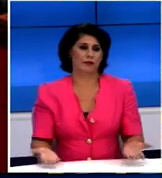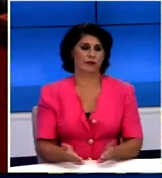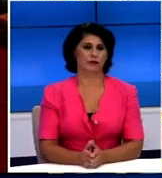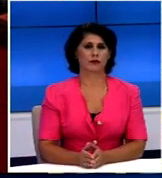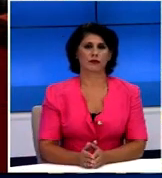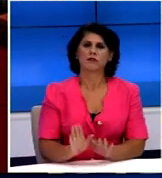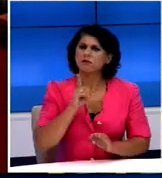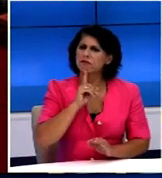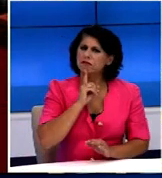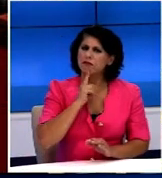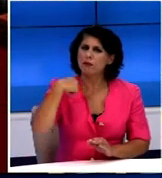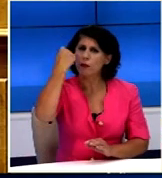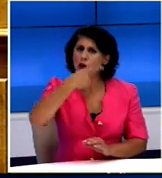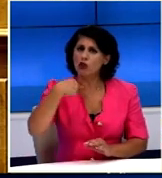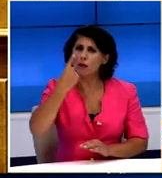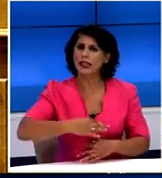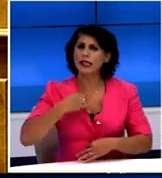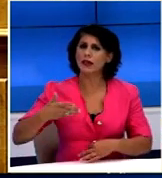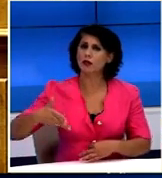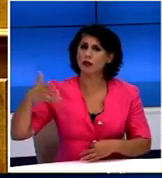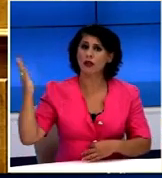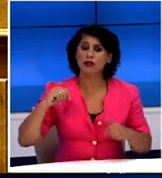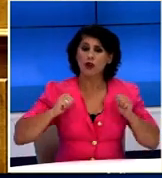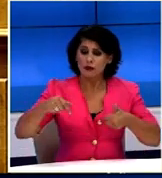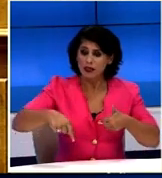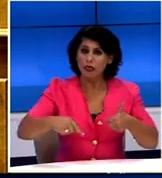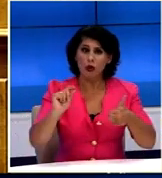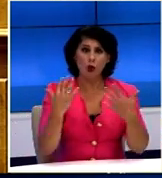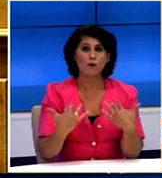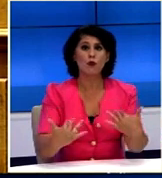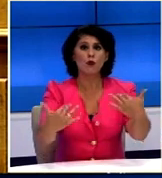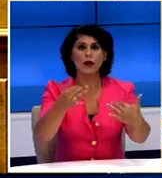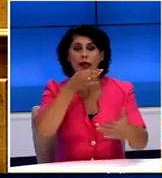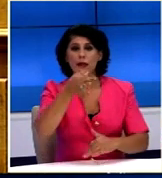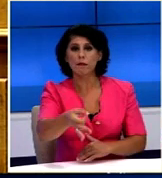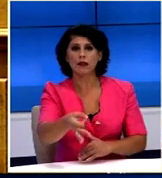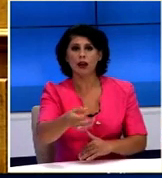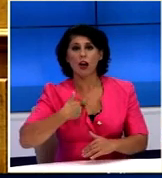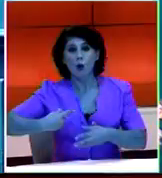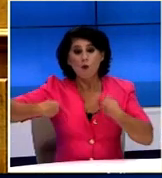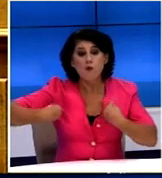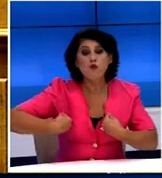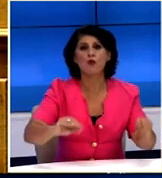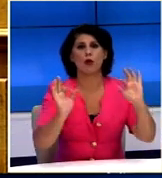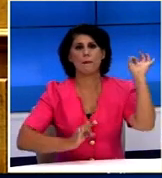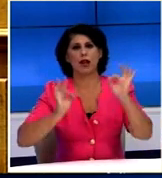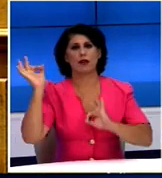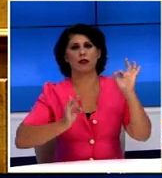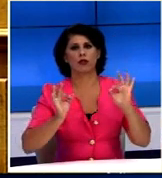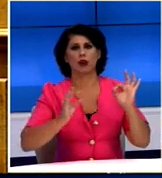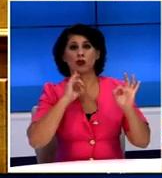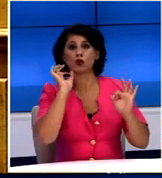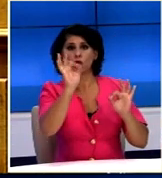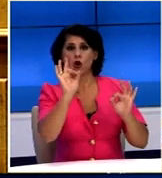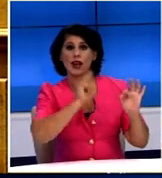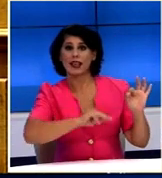Και όπως κάνατε και προσωπικά, κύριε Μητσοτάκη, όταν τολμήσατε σε αυτή εδώ την αίθουσα να πείτε ότι πούλησα τη Μακεδονία για να κερδίσω τις συντάξεις